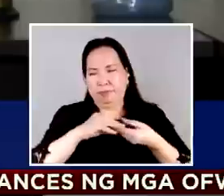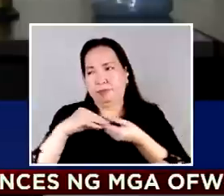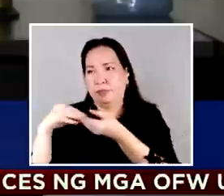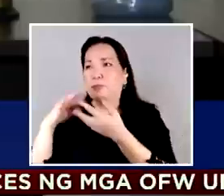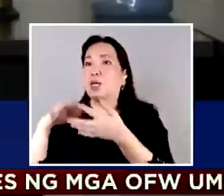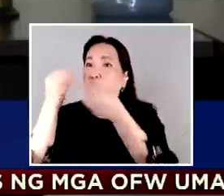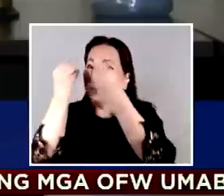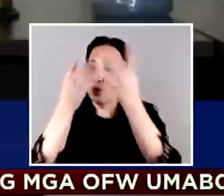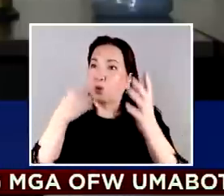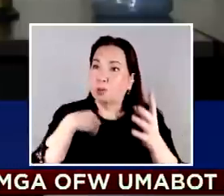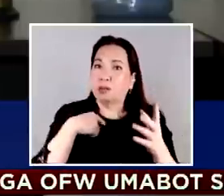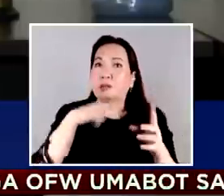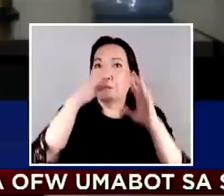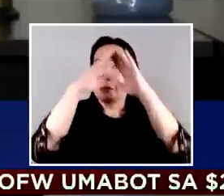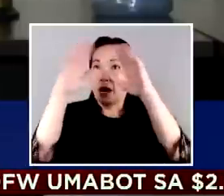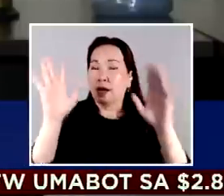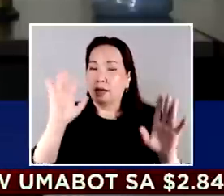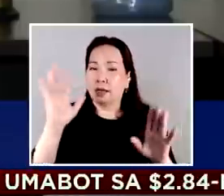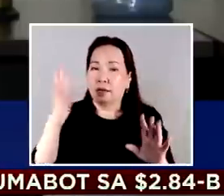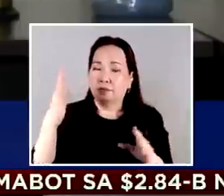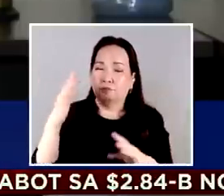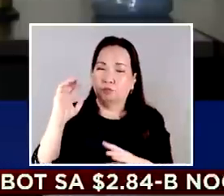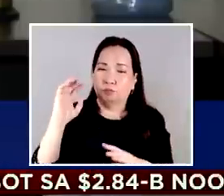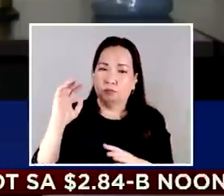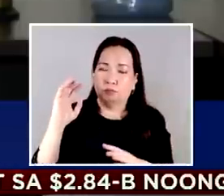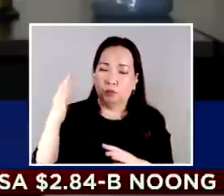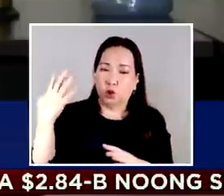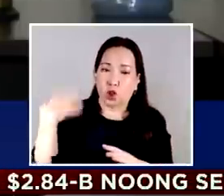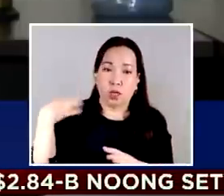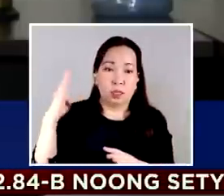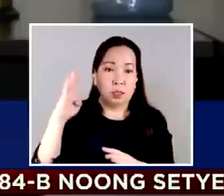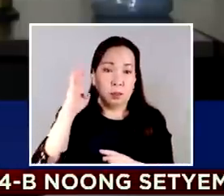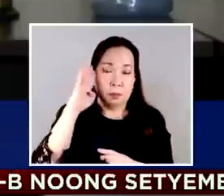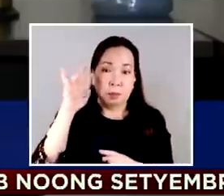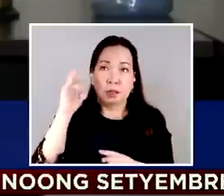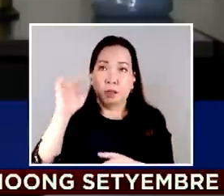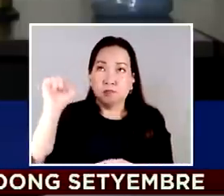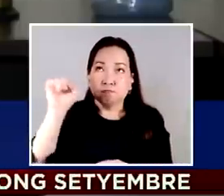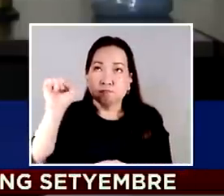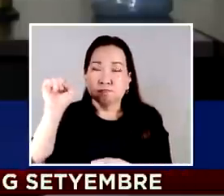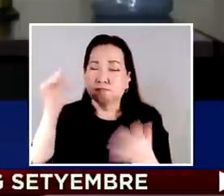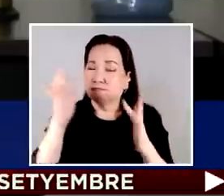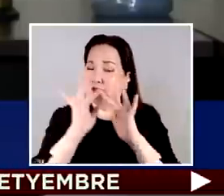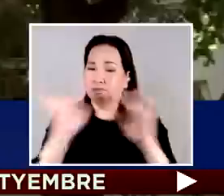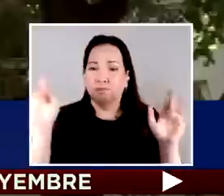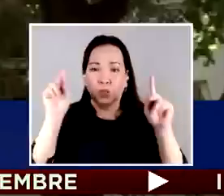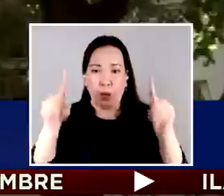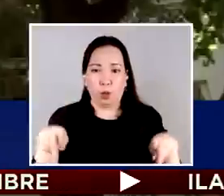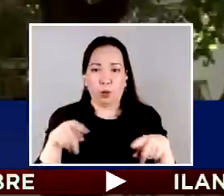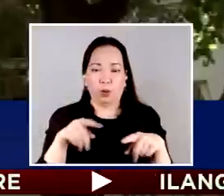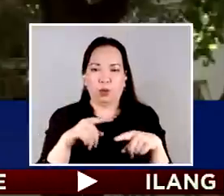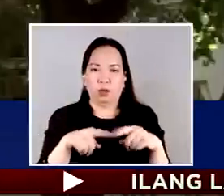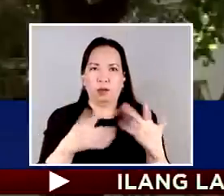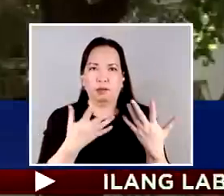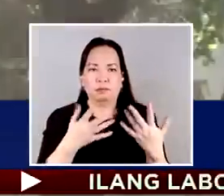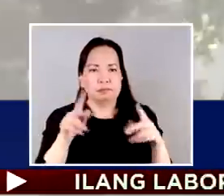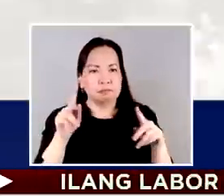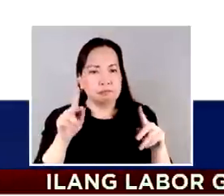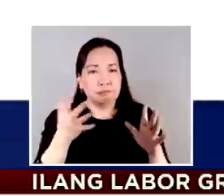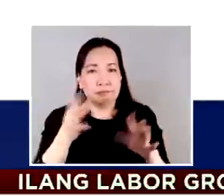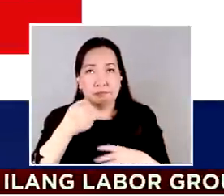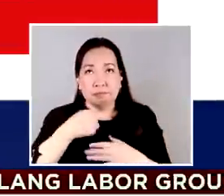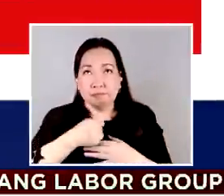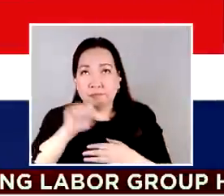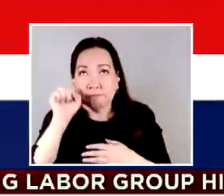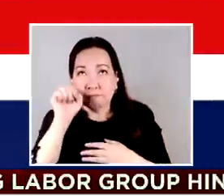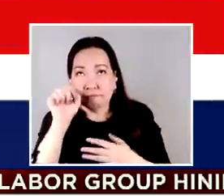na walang tao dun sa bahay, nga kumakatok siya, tapos walang nagbubukas. Pero para sa DOJ,